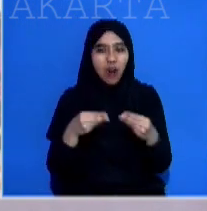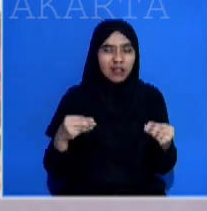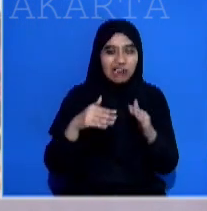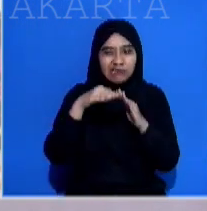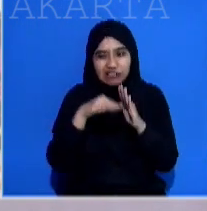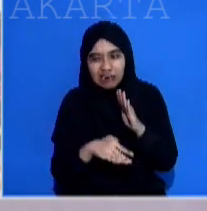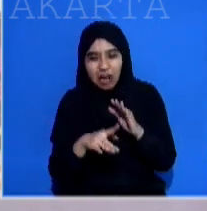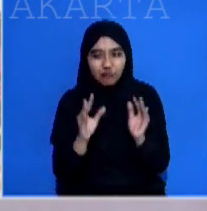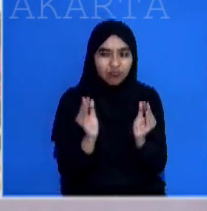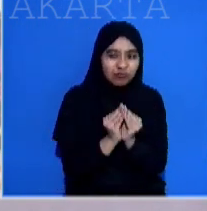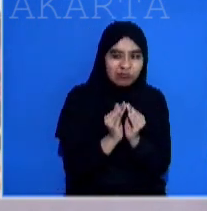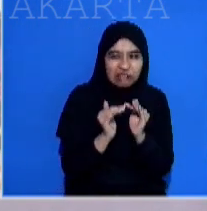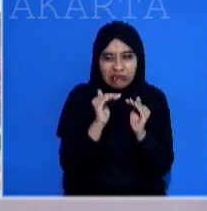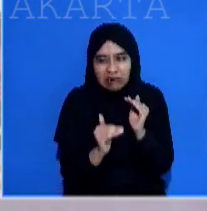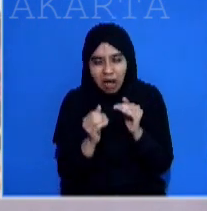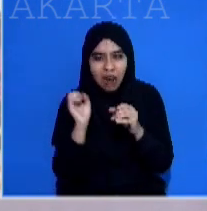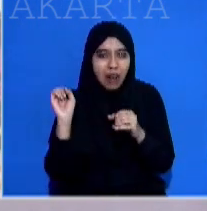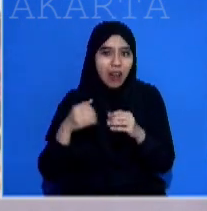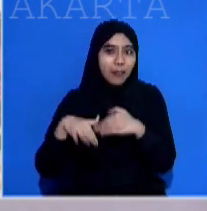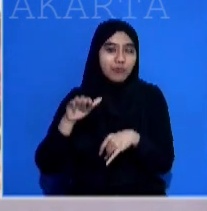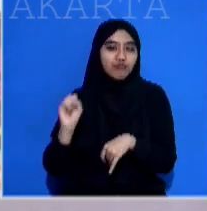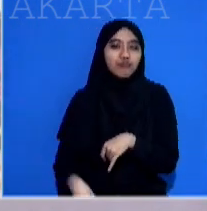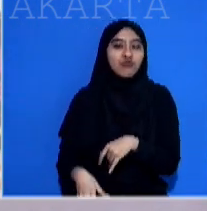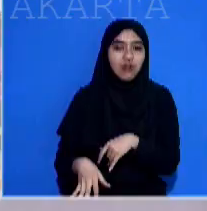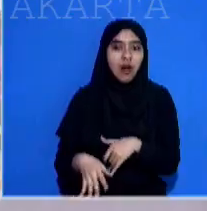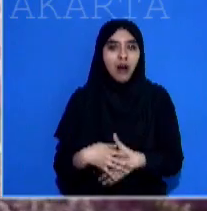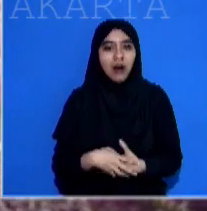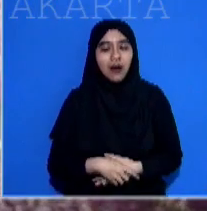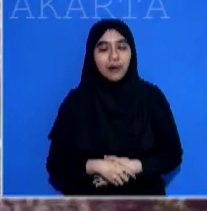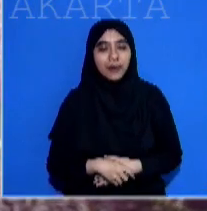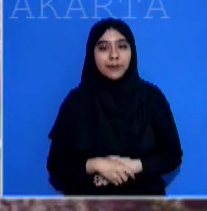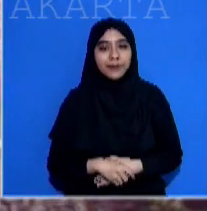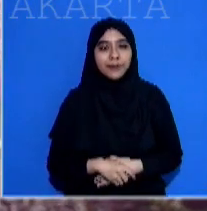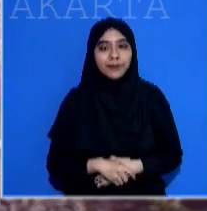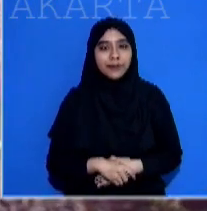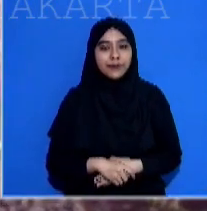kecil dijual dengan harga lebih murah dari bawang merah kualitas terbaik.